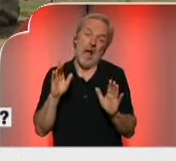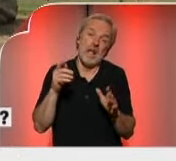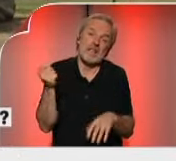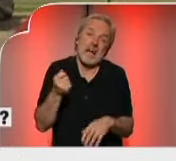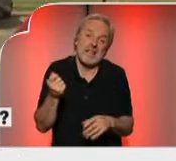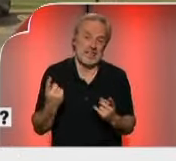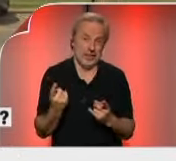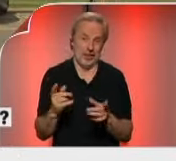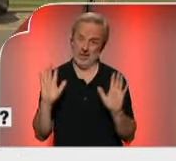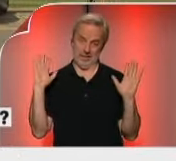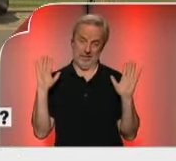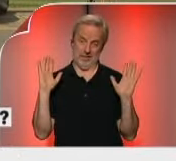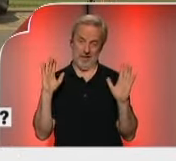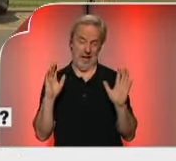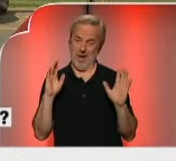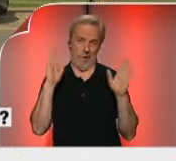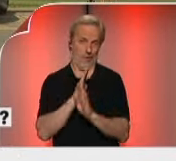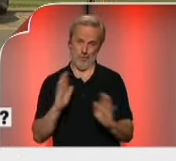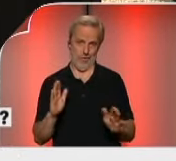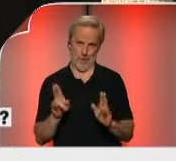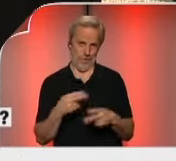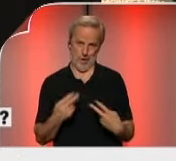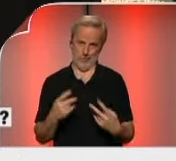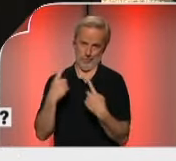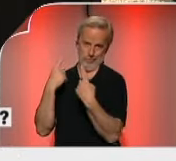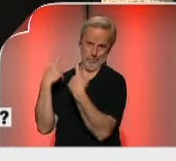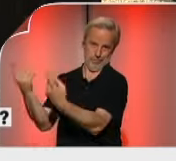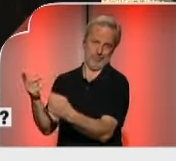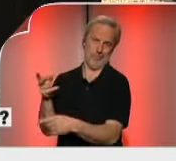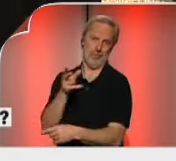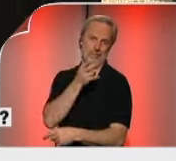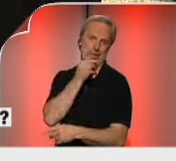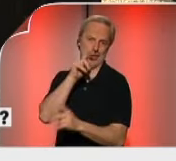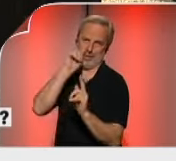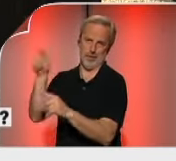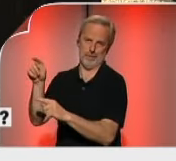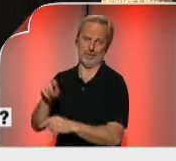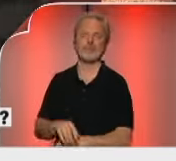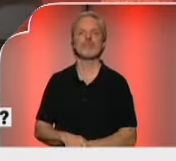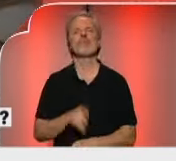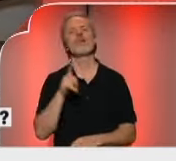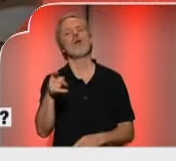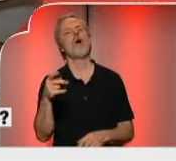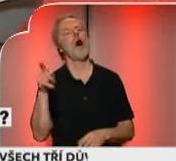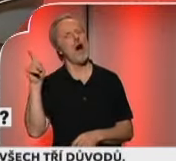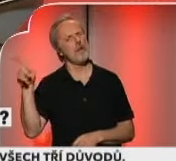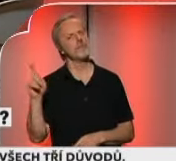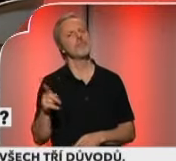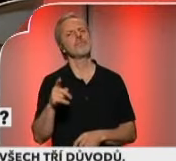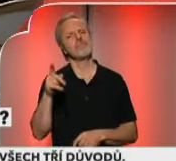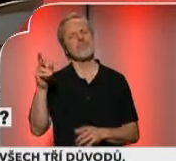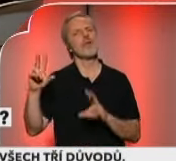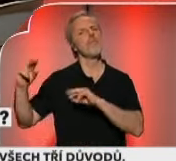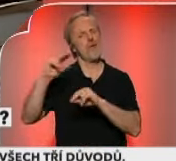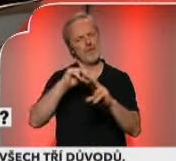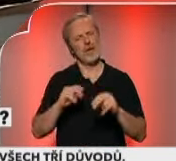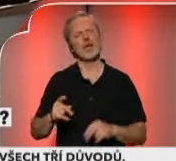čin to já posuzovat nemohu uvidíme co se týká toho znaleckého posudku který Tedy jestli byl